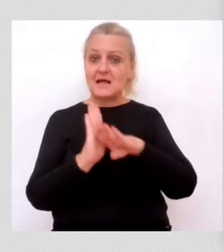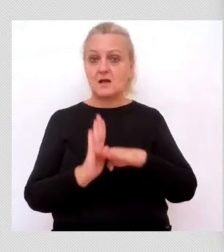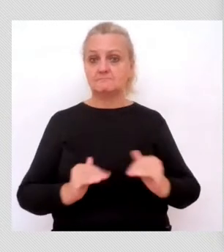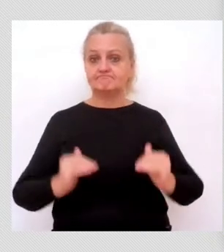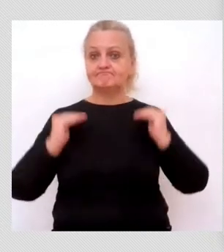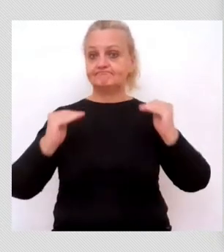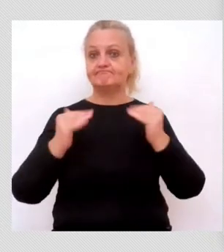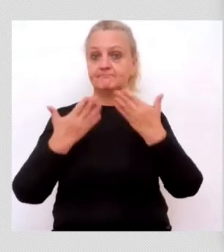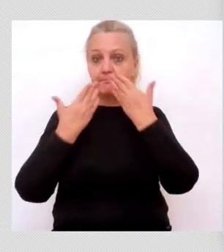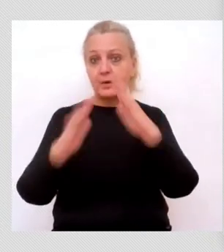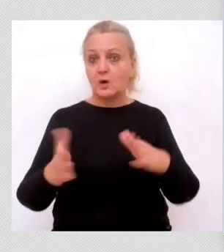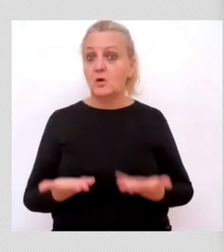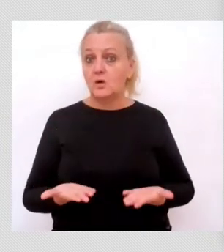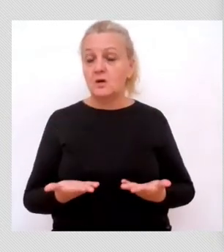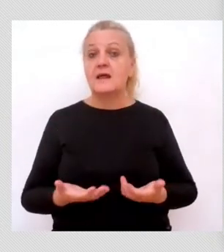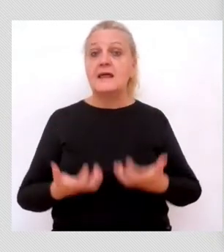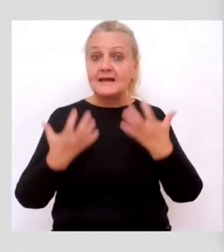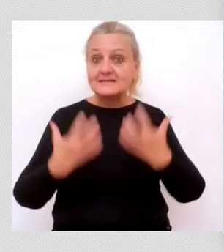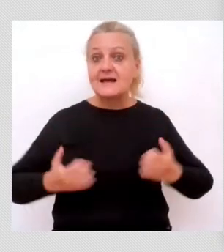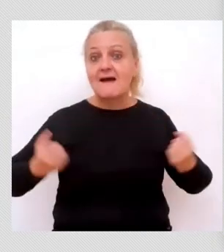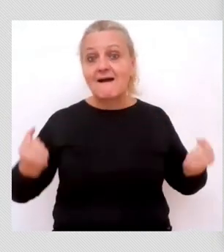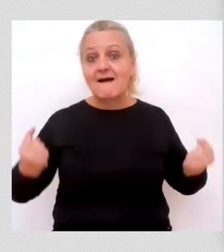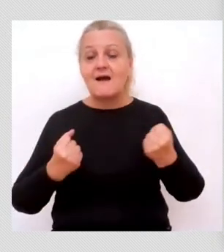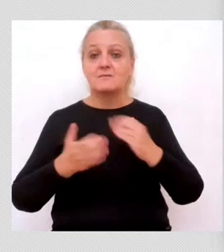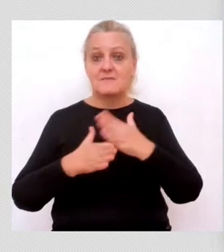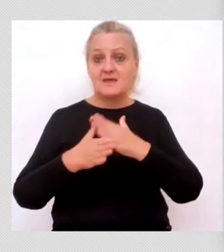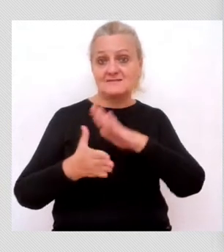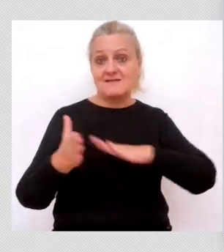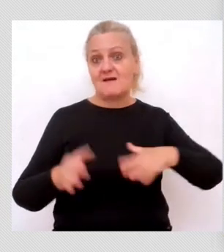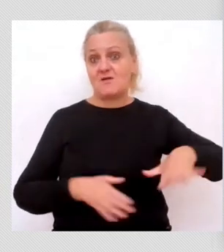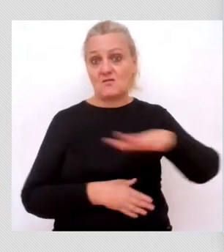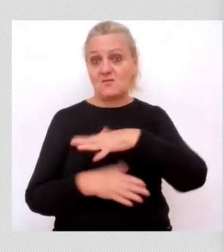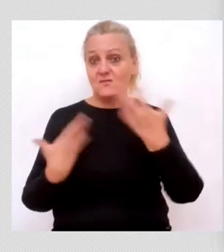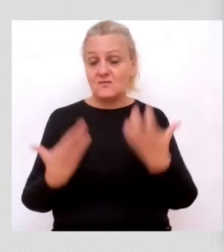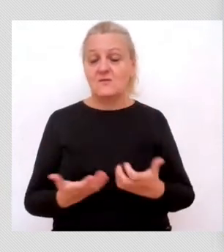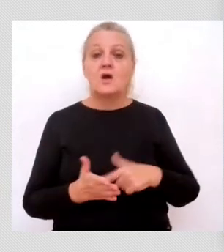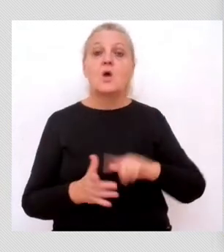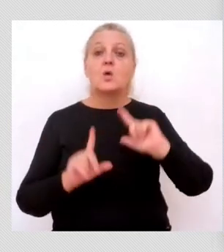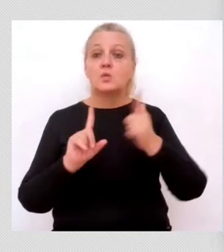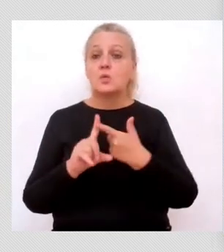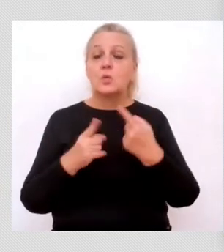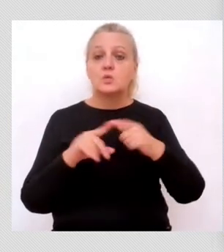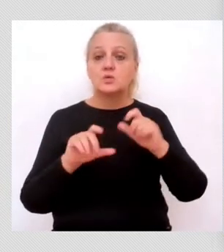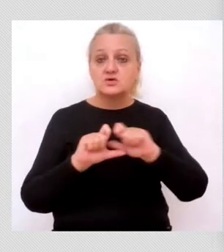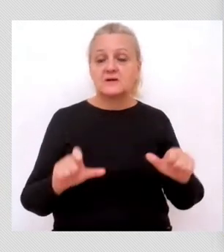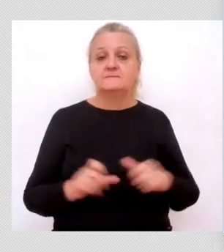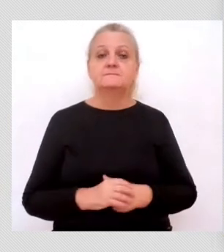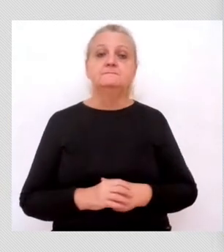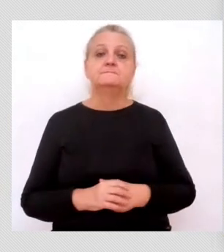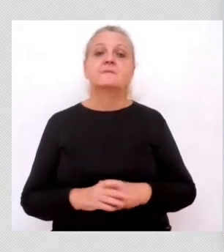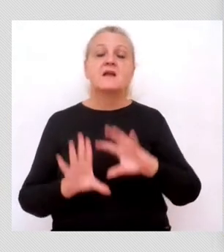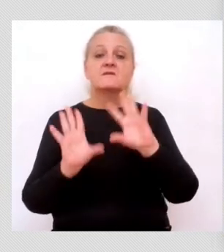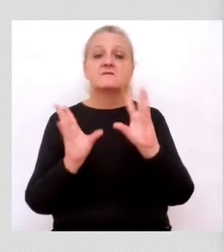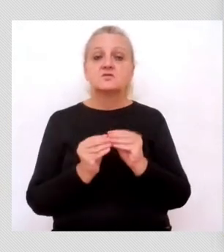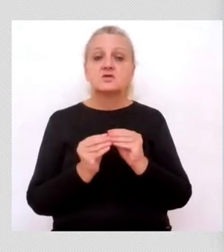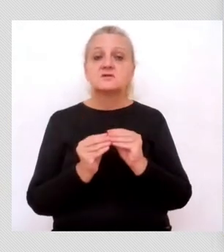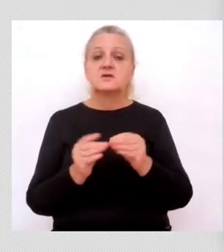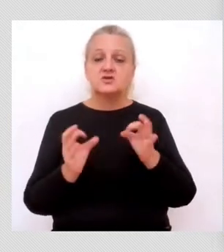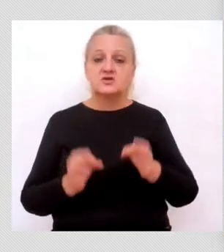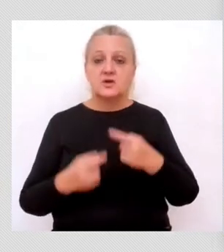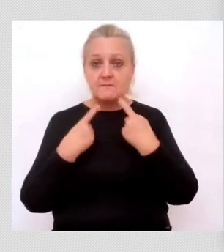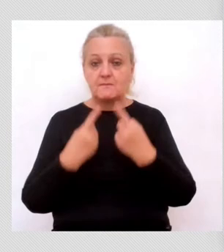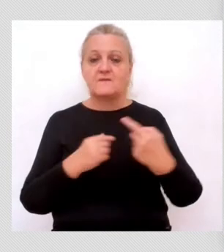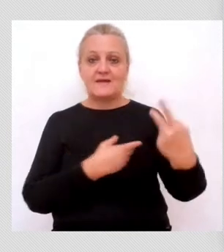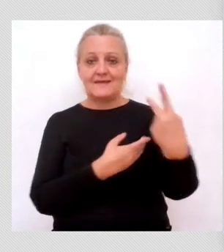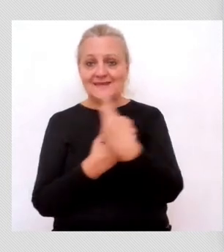jeżeli chcemy być aktywni na arenie międzynarodowej. Kolejny, drugi, krótkoterminowy. Znaczy, wszystko, co zostanie dzisiaj powiedziane, jest